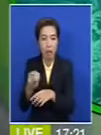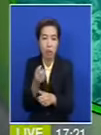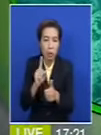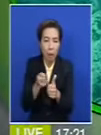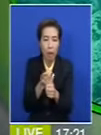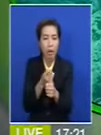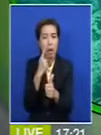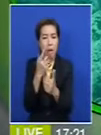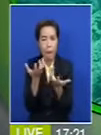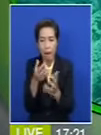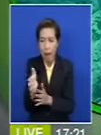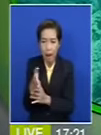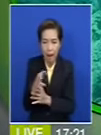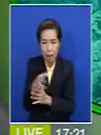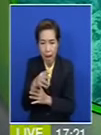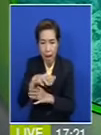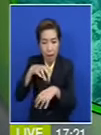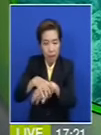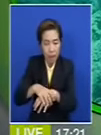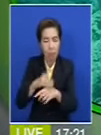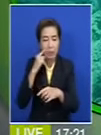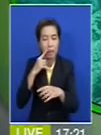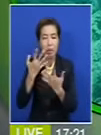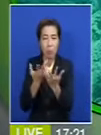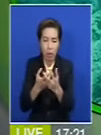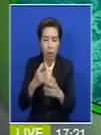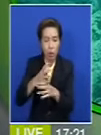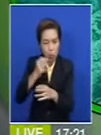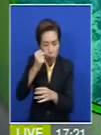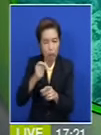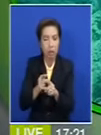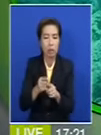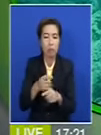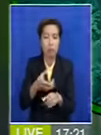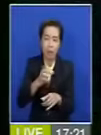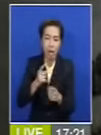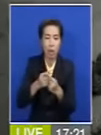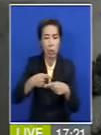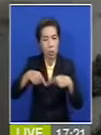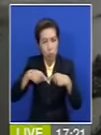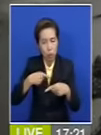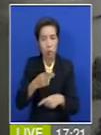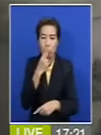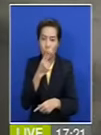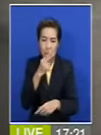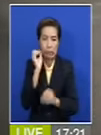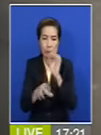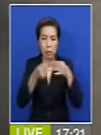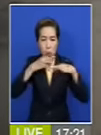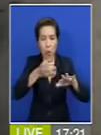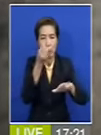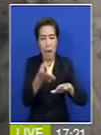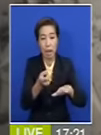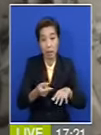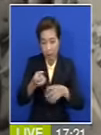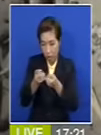เช่นอวนและเชือกขวดแก้วถุงขวดน้ำพลาสติกและก้นบุหรี่ส่วนจำนวนขยะบริเวณชายฝั่ง